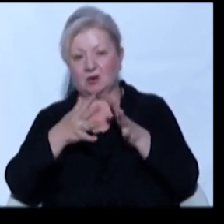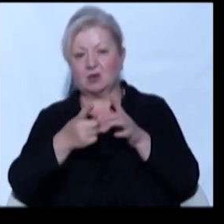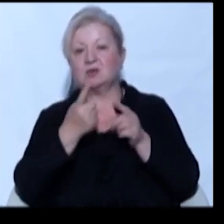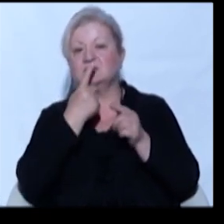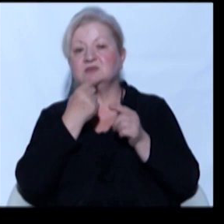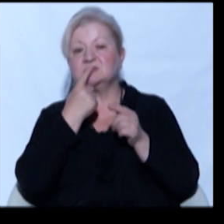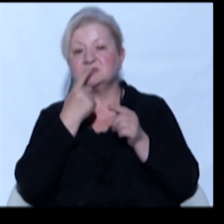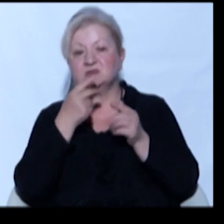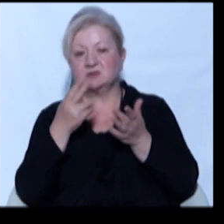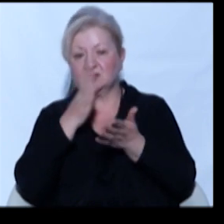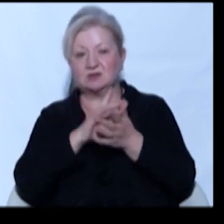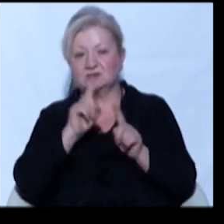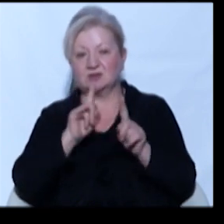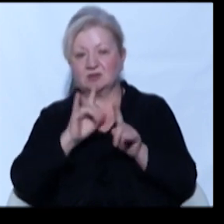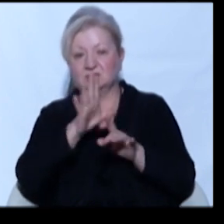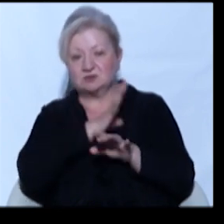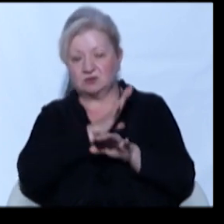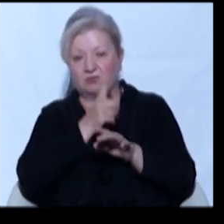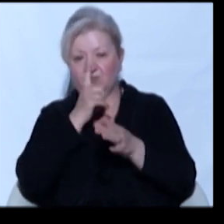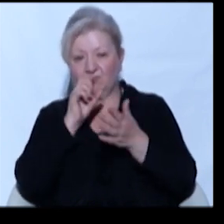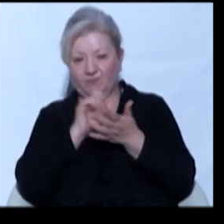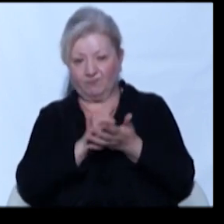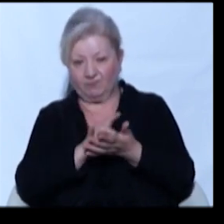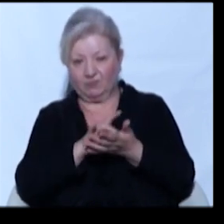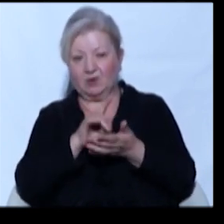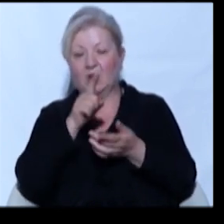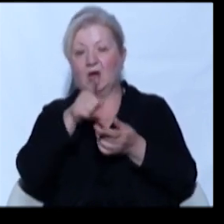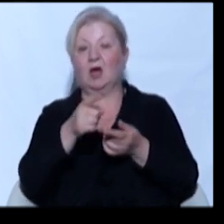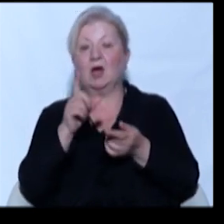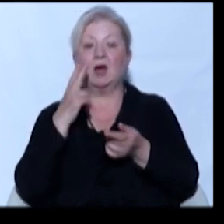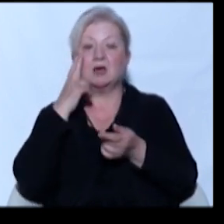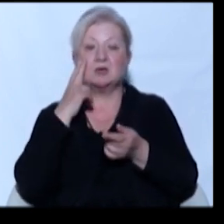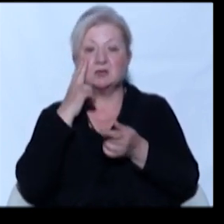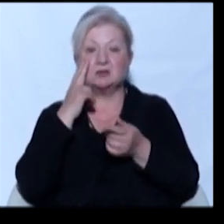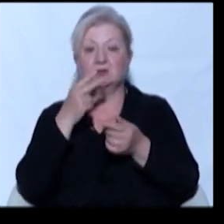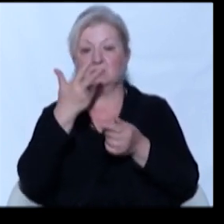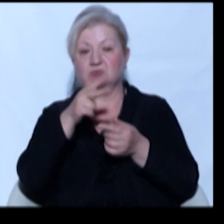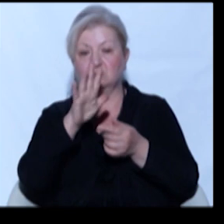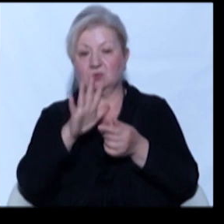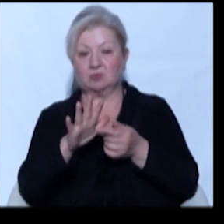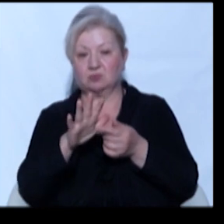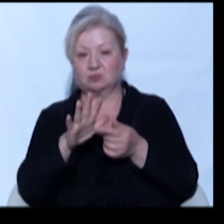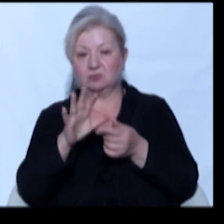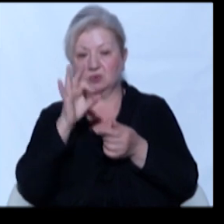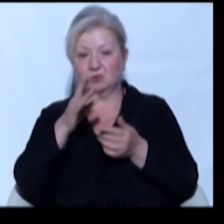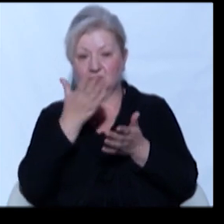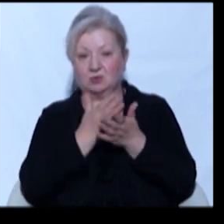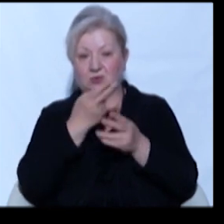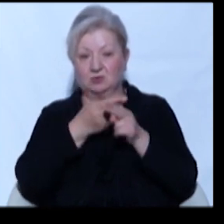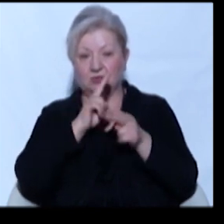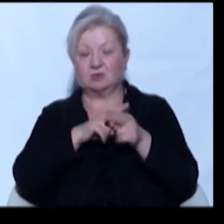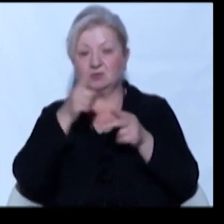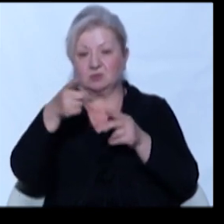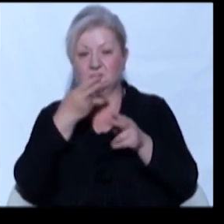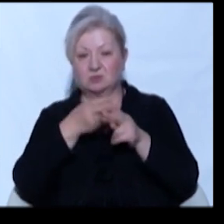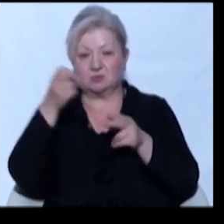წითელი დადგა ზუსტად იქ, სადაც იყო 25 გრადუსზე, ის ფერი აღმოჩნდა 35 გრადუსზე. მაშასადამე ზუსტად ეს არის